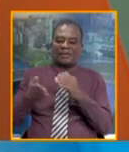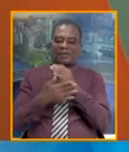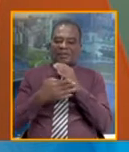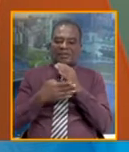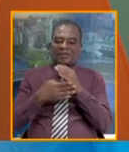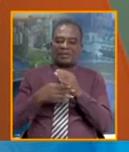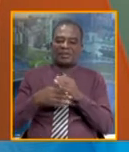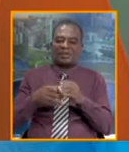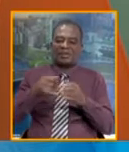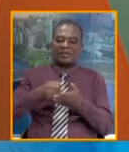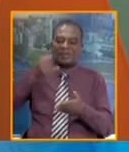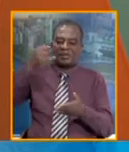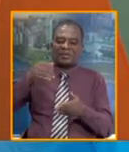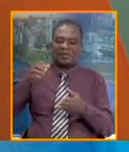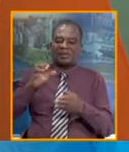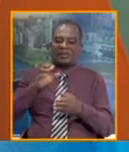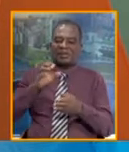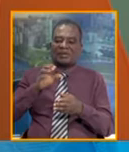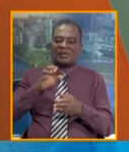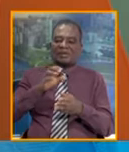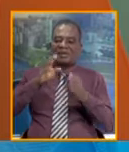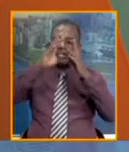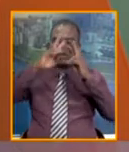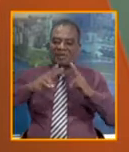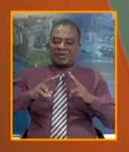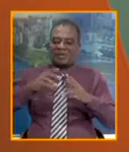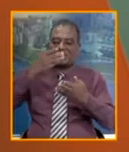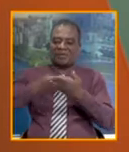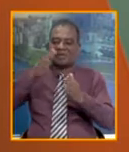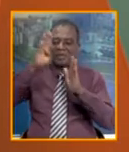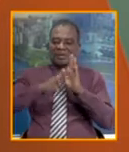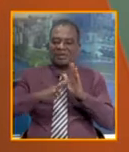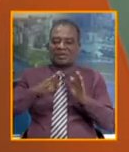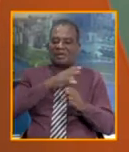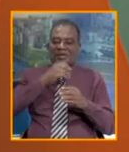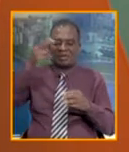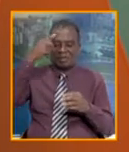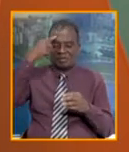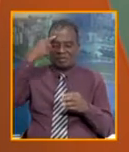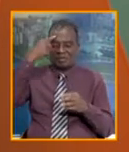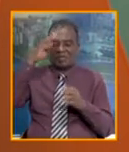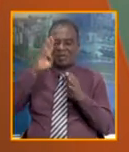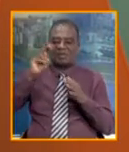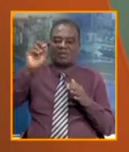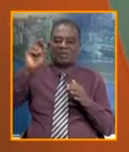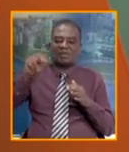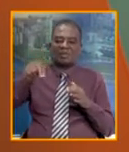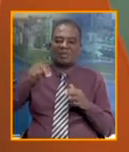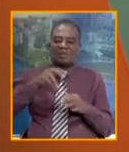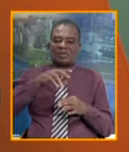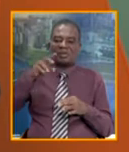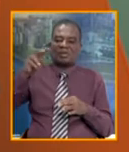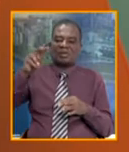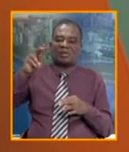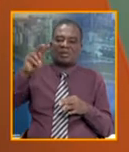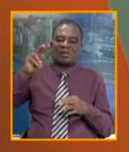dépôts du trésor et à la cité financière, ainsi que dans quatre villes de l'intérieur, à savoir Bouna, Tabou,